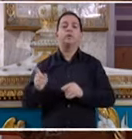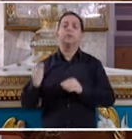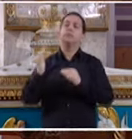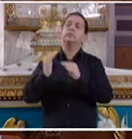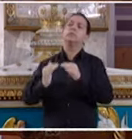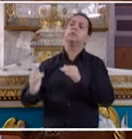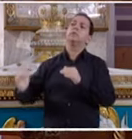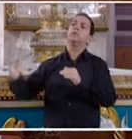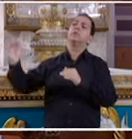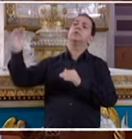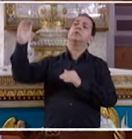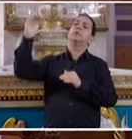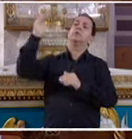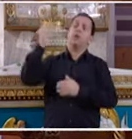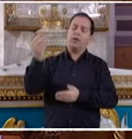Κύριε